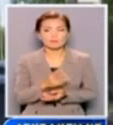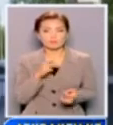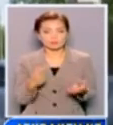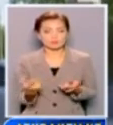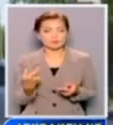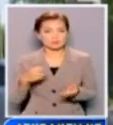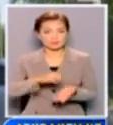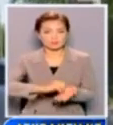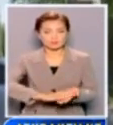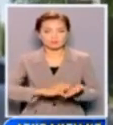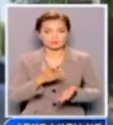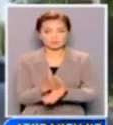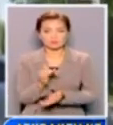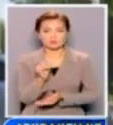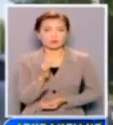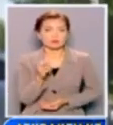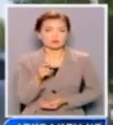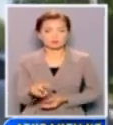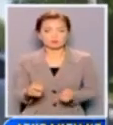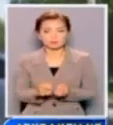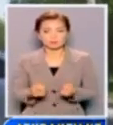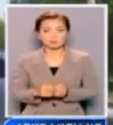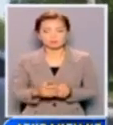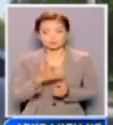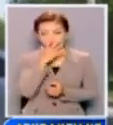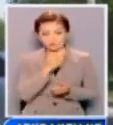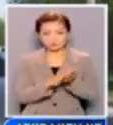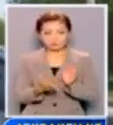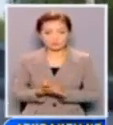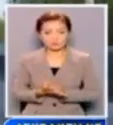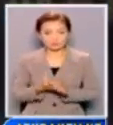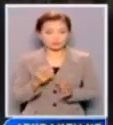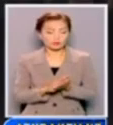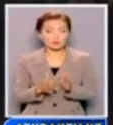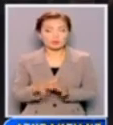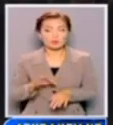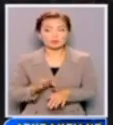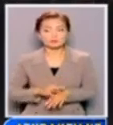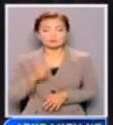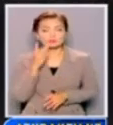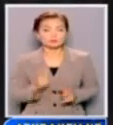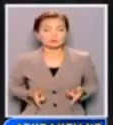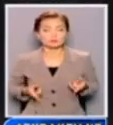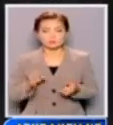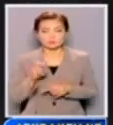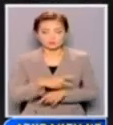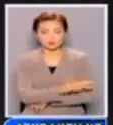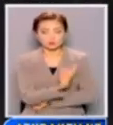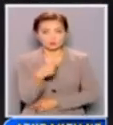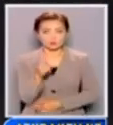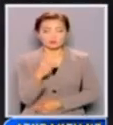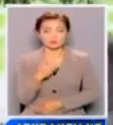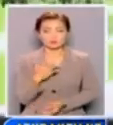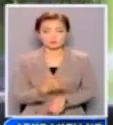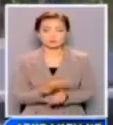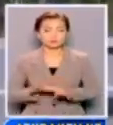была подключена к аппарату ИВЛ, находилась в коматозном состоянии. Состояние больной при поступлении в областную больницу номер 2